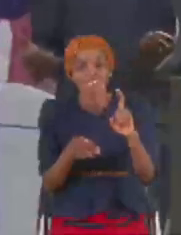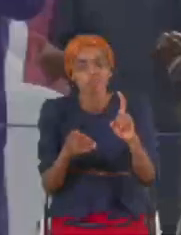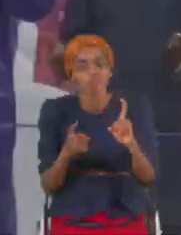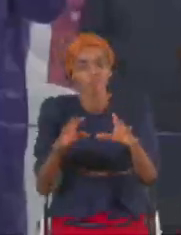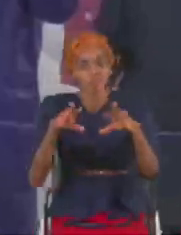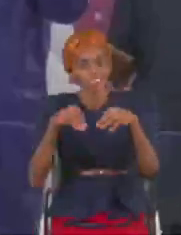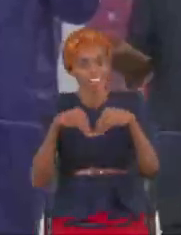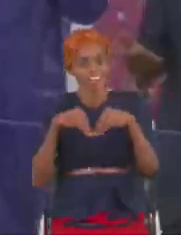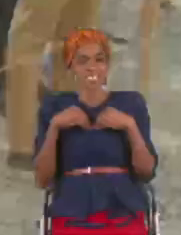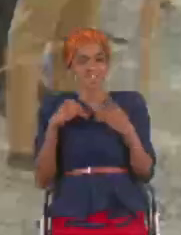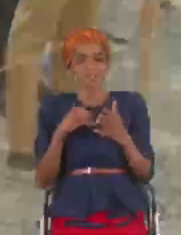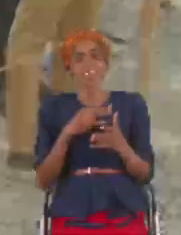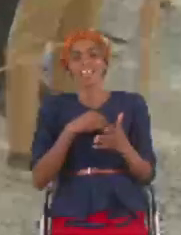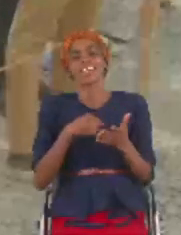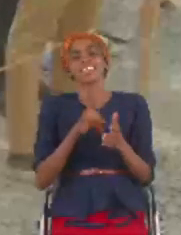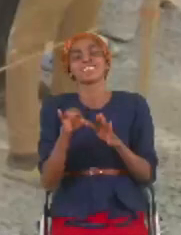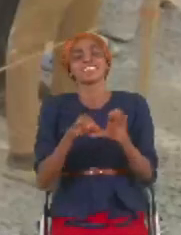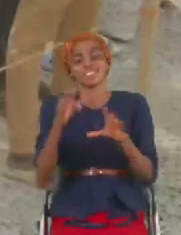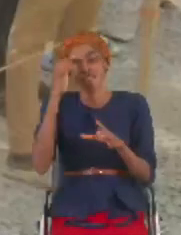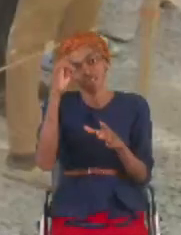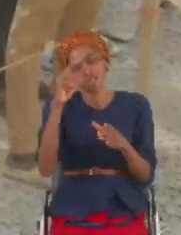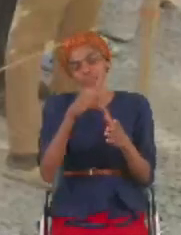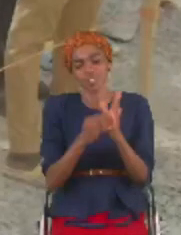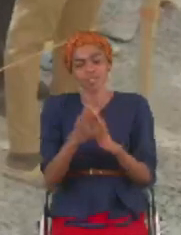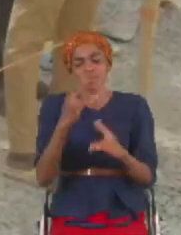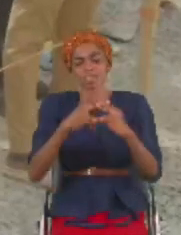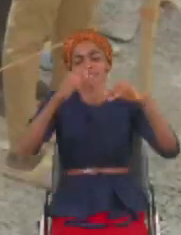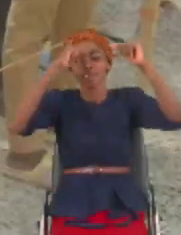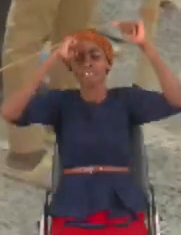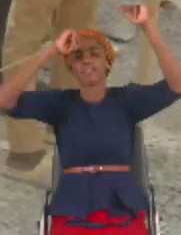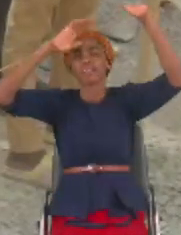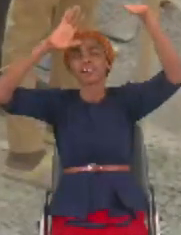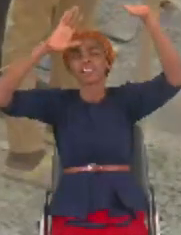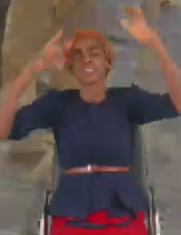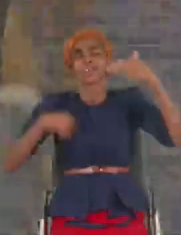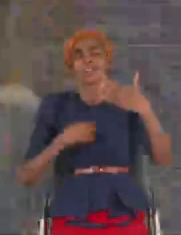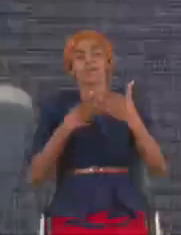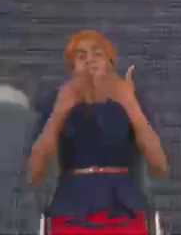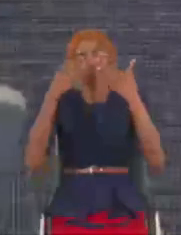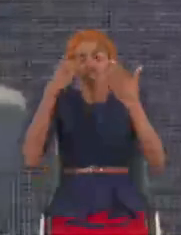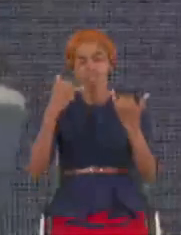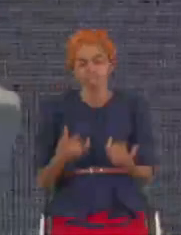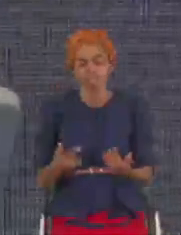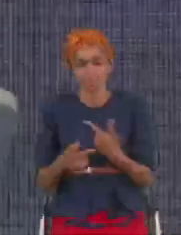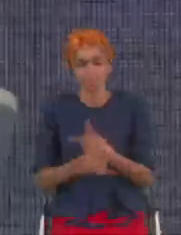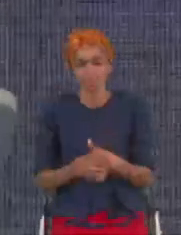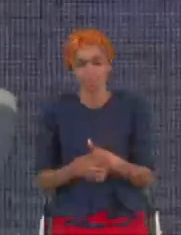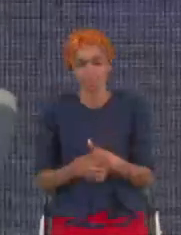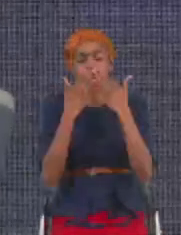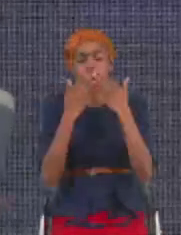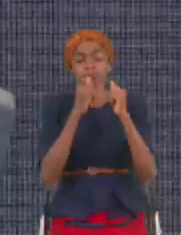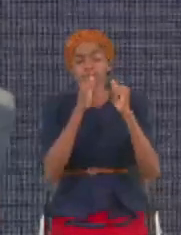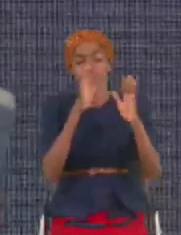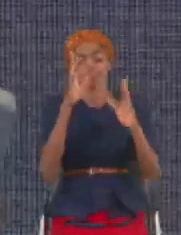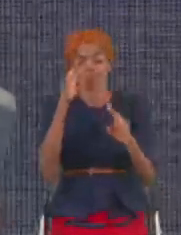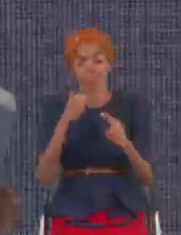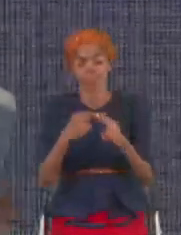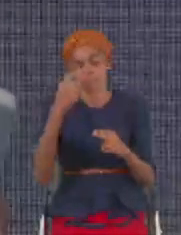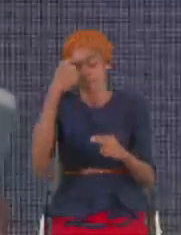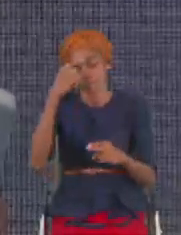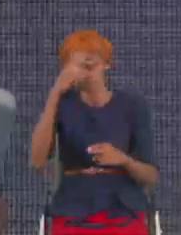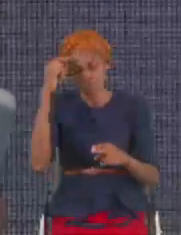accepte le ses frères pères notre lemercier ce jour nous bénissons thonon